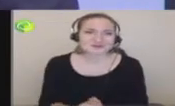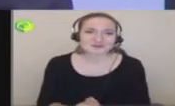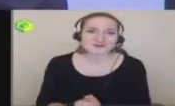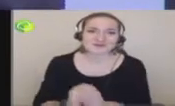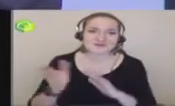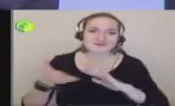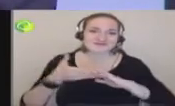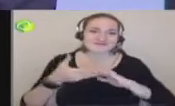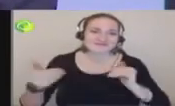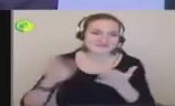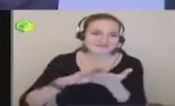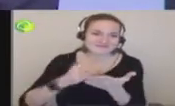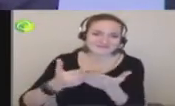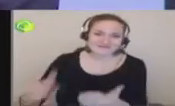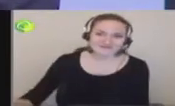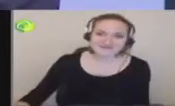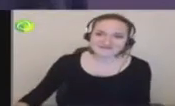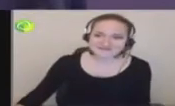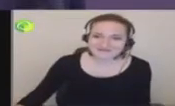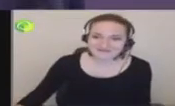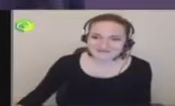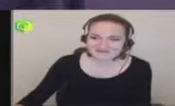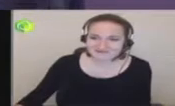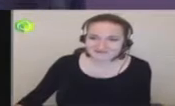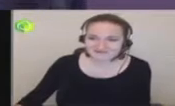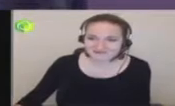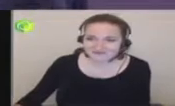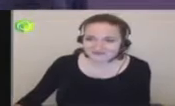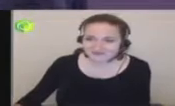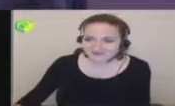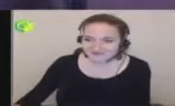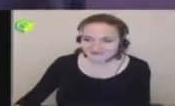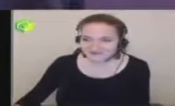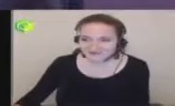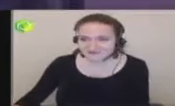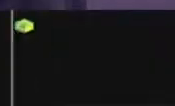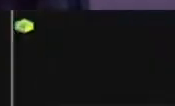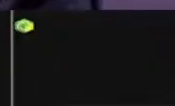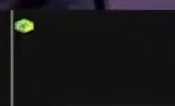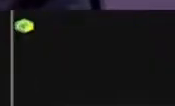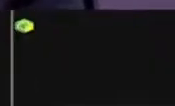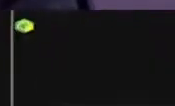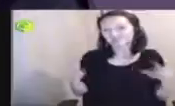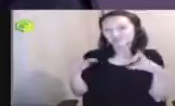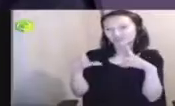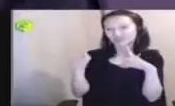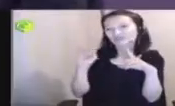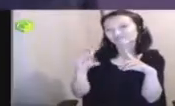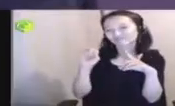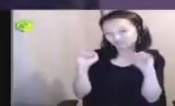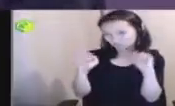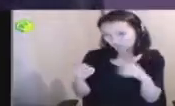une petite photo. Et c'est vrai que moi j'ai pu assister aux délibérations du jury et je peux vous dire que cet ouvrage a fait quasiment l'unanimité